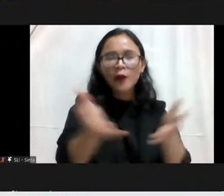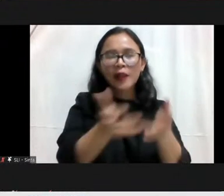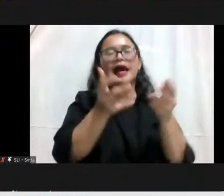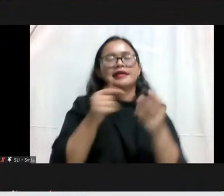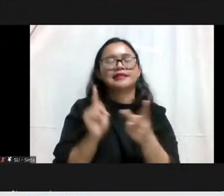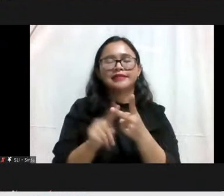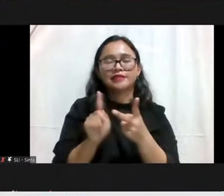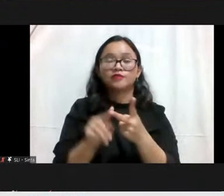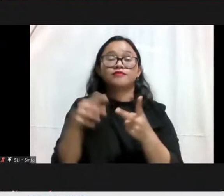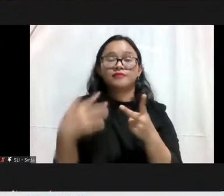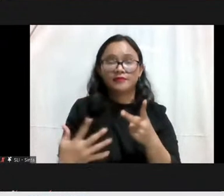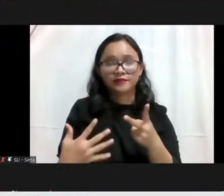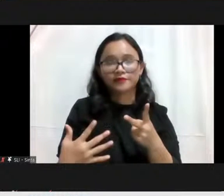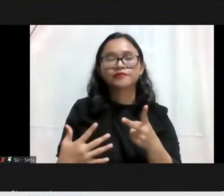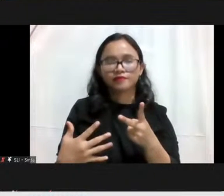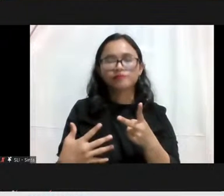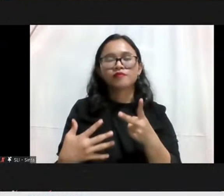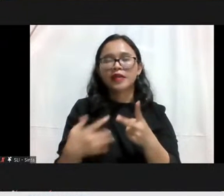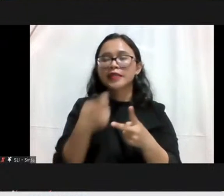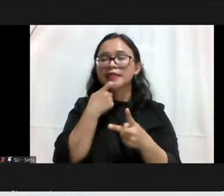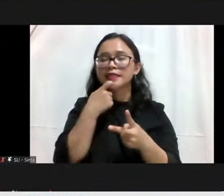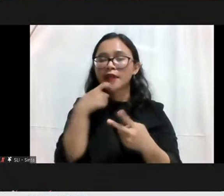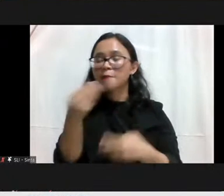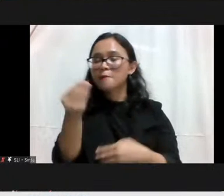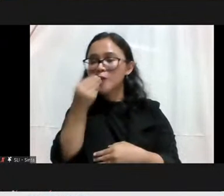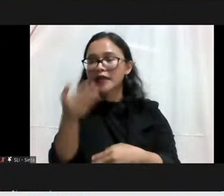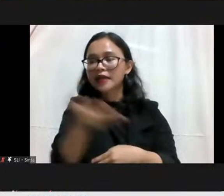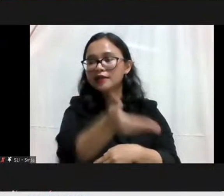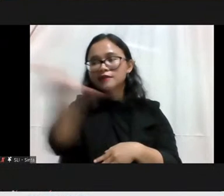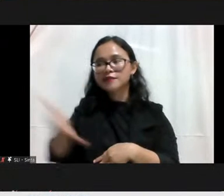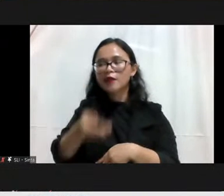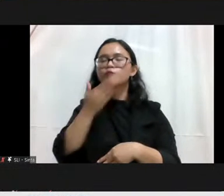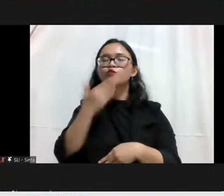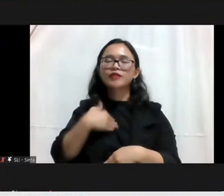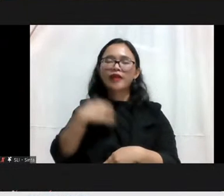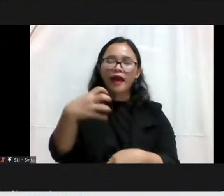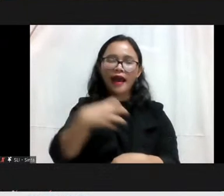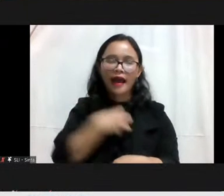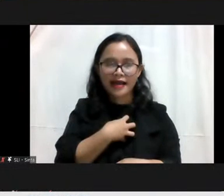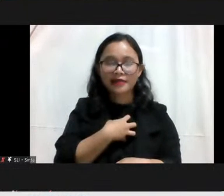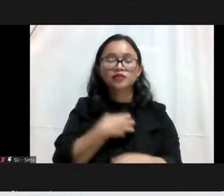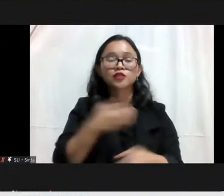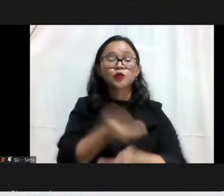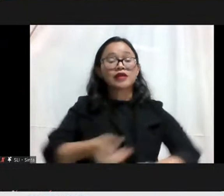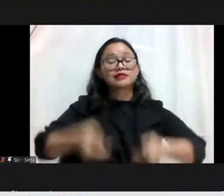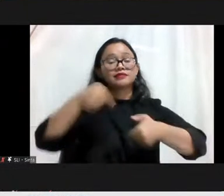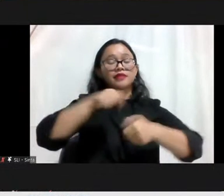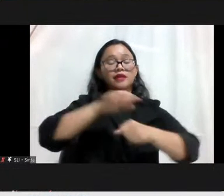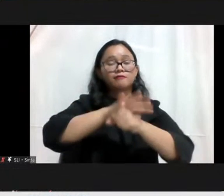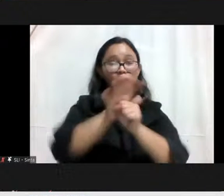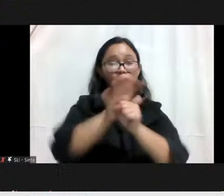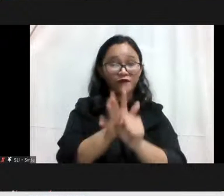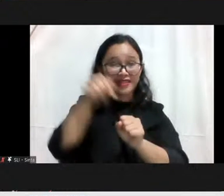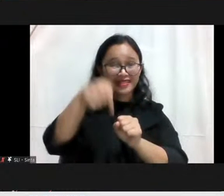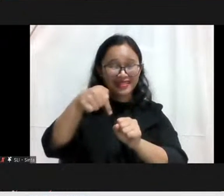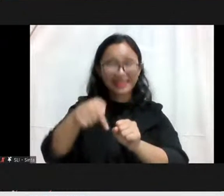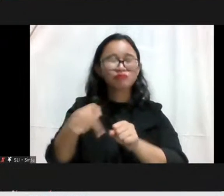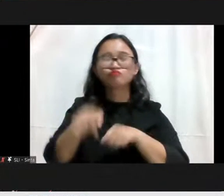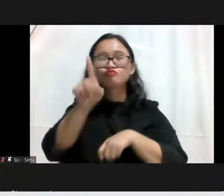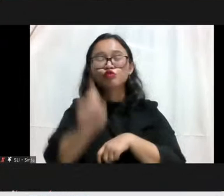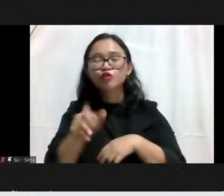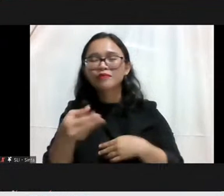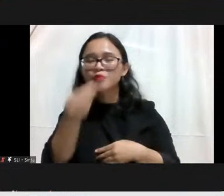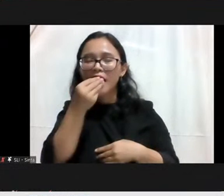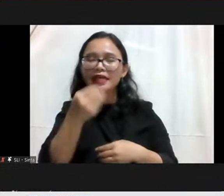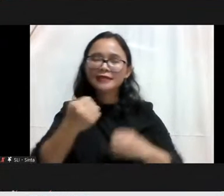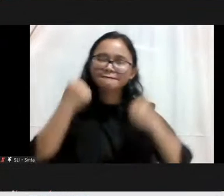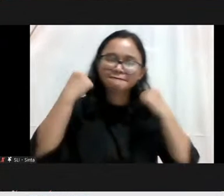pemenuhan hak atas pangan untuk semuanya dalam konteks sekarang ini pandemi tentu saja pangan yang bergizi dan pangan